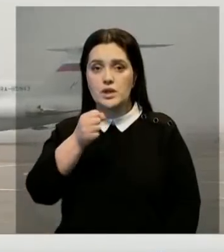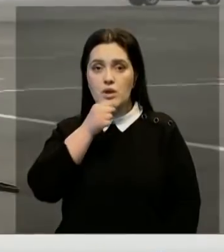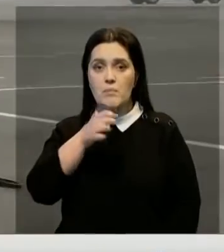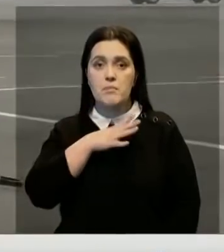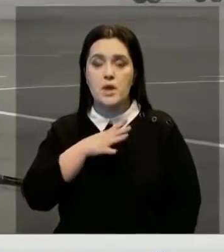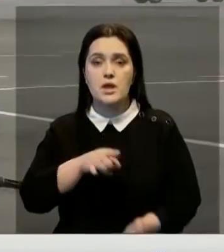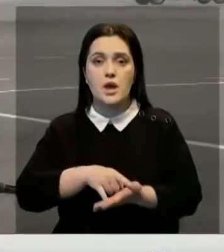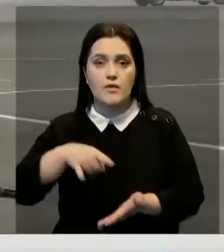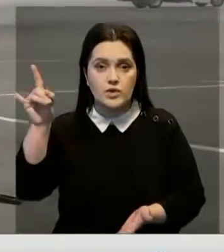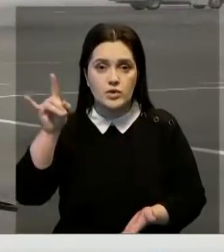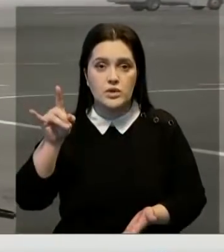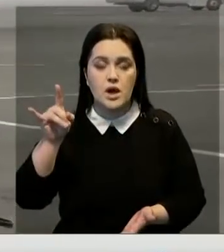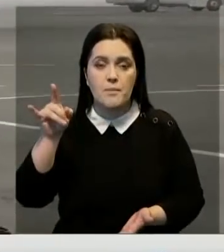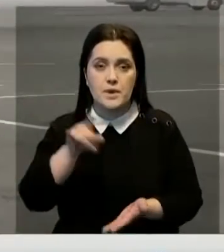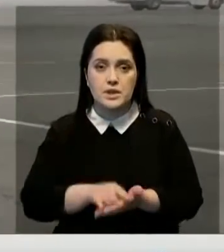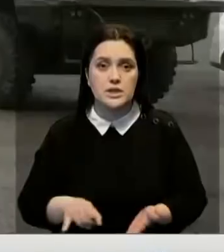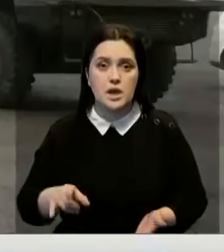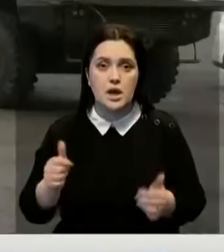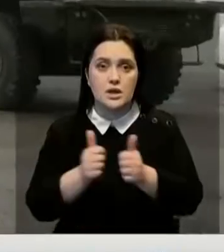на взлетно-посадочной полосе возле